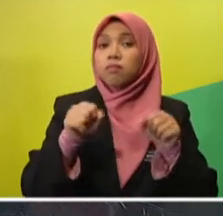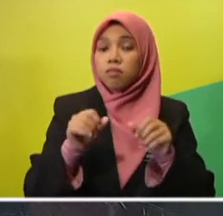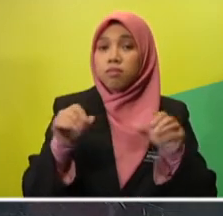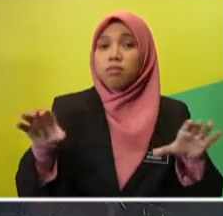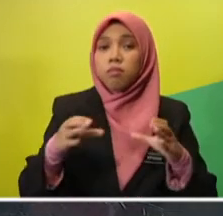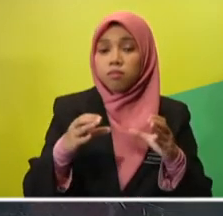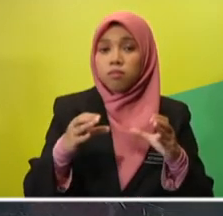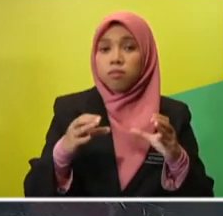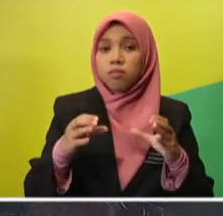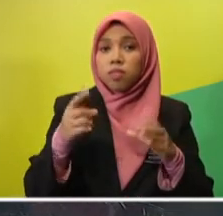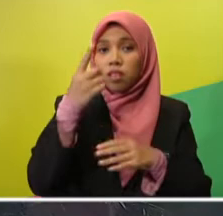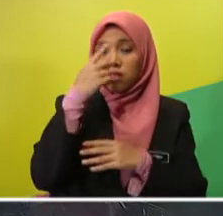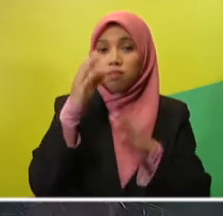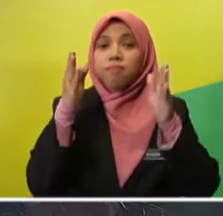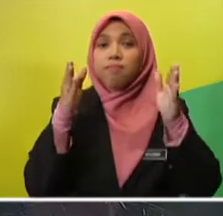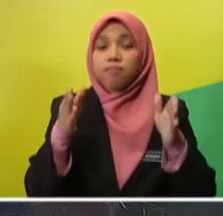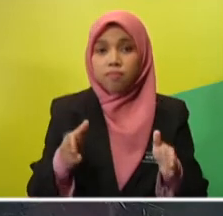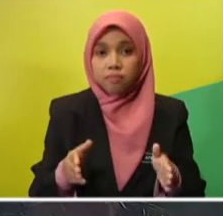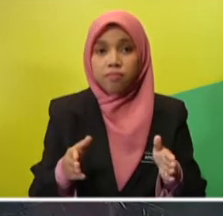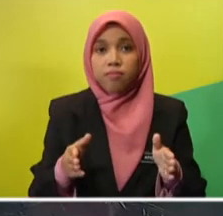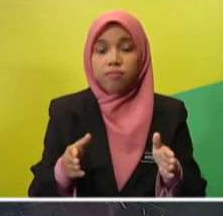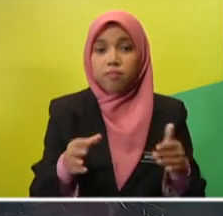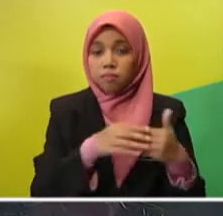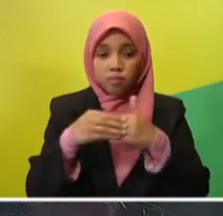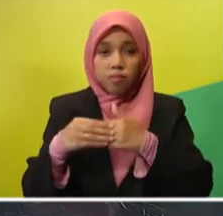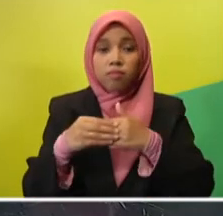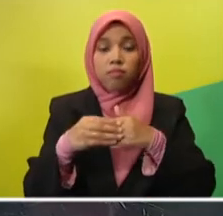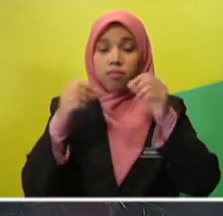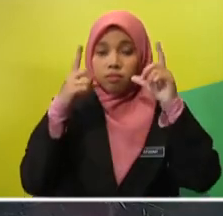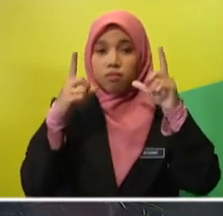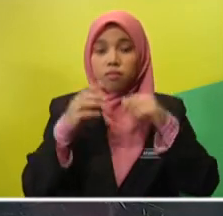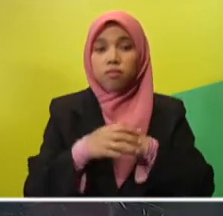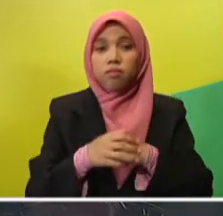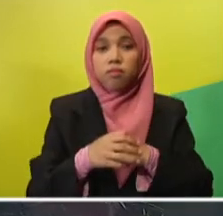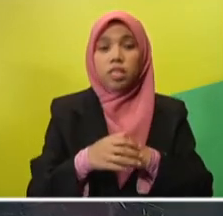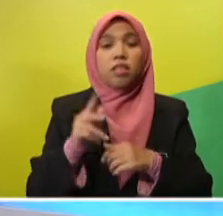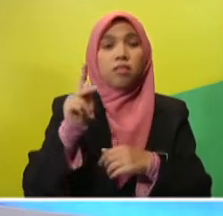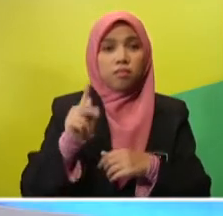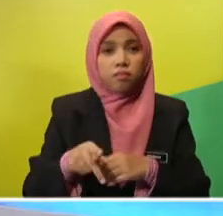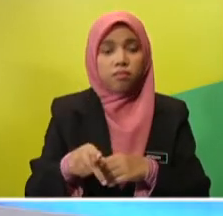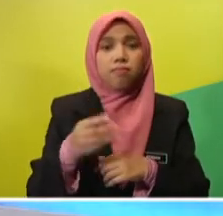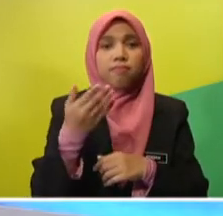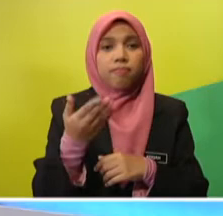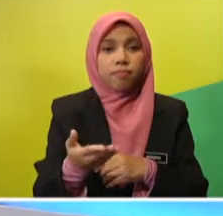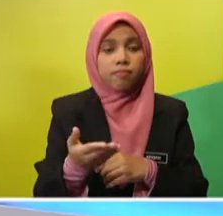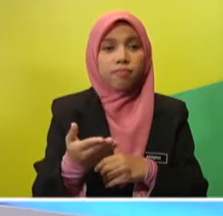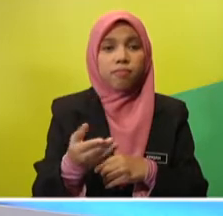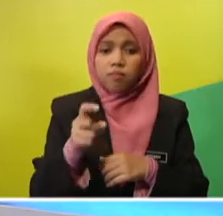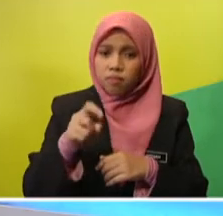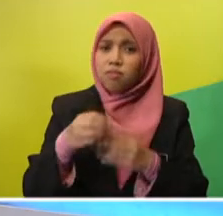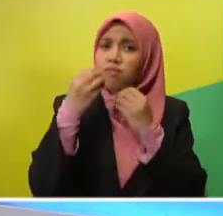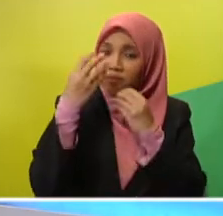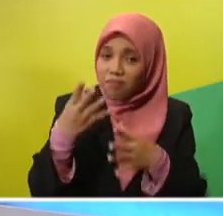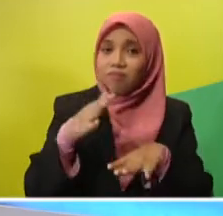menjadi pemandu celik yang ingin membantu ini, pastikan anda sebelum apa-apa pun kena maklumkan dulu